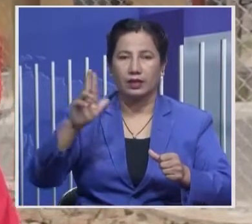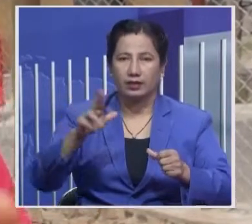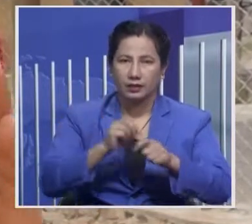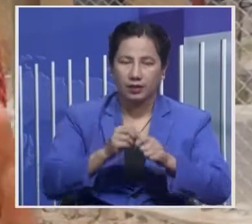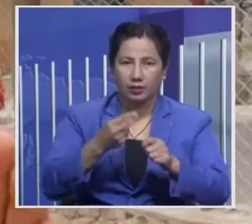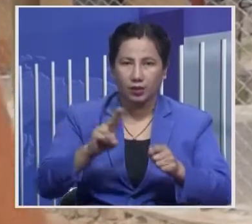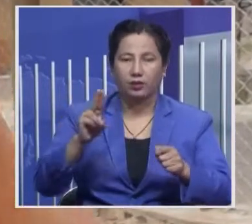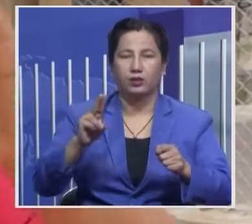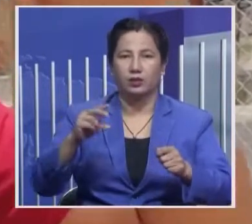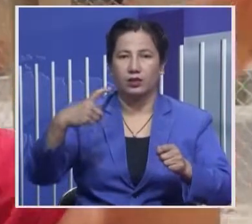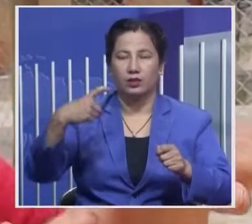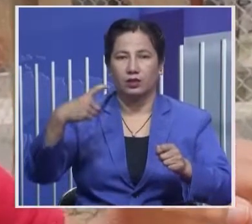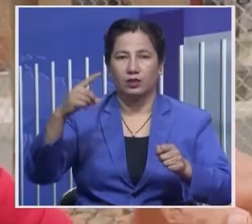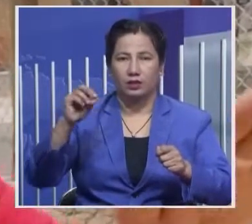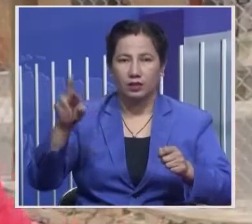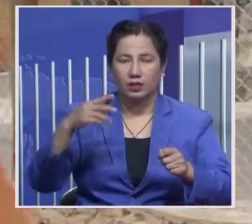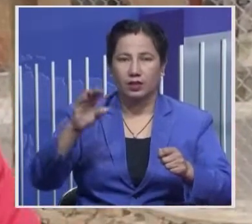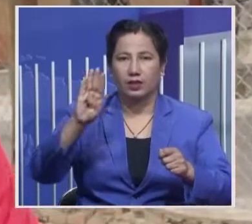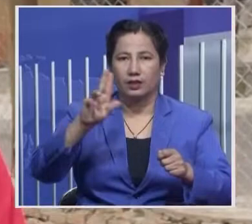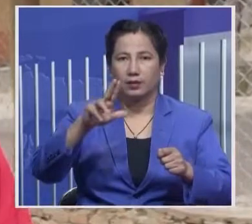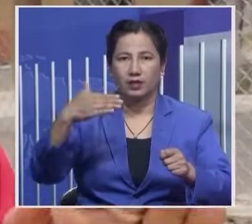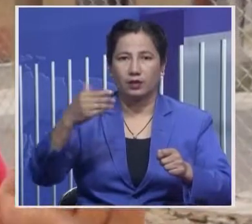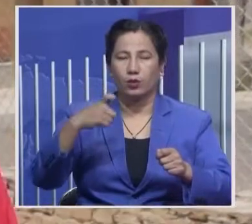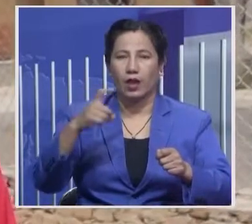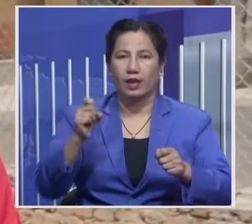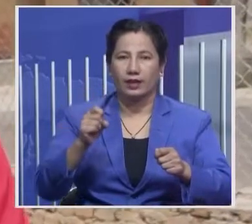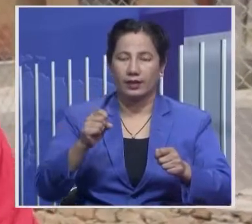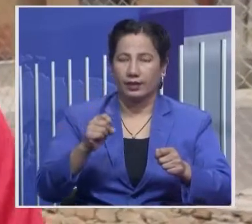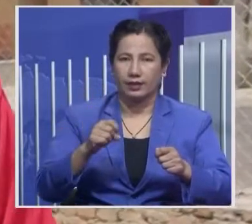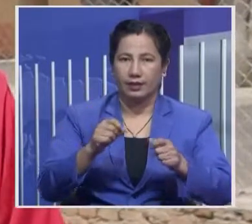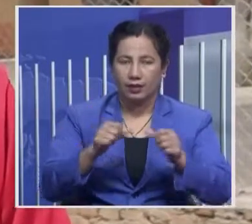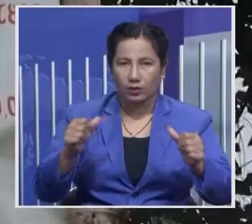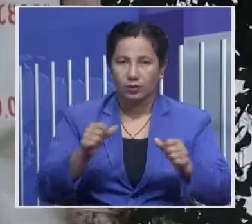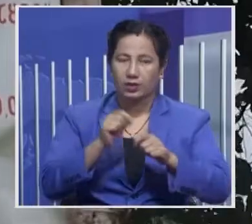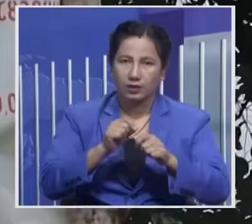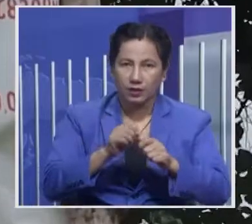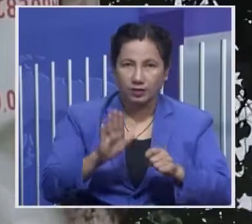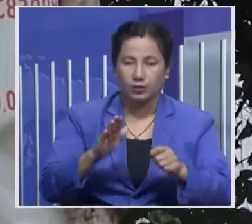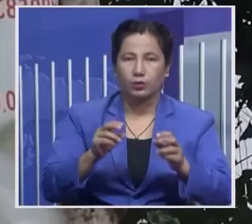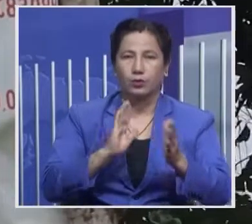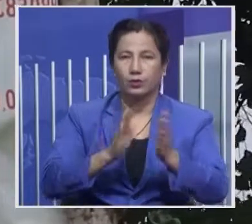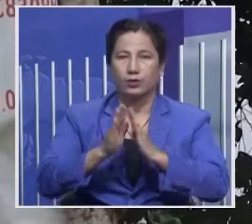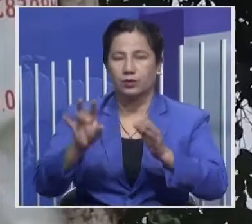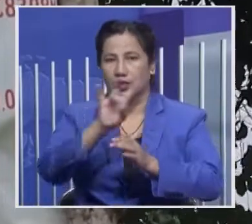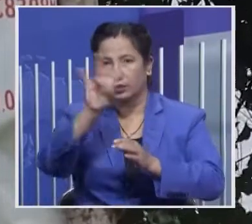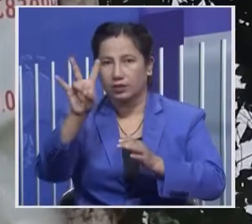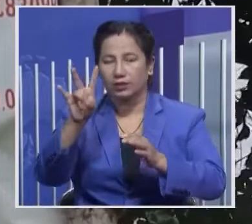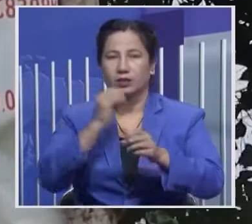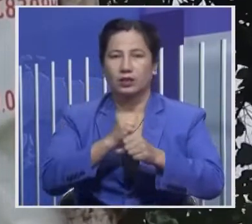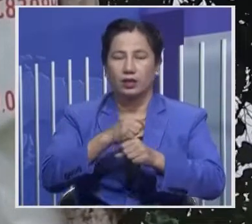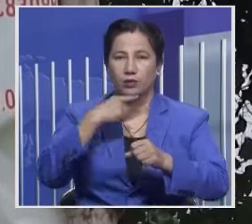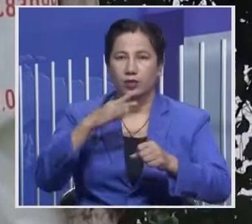ग्राभेलको लागि, अब ग्राभेलको ठाउँमा उता नालीमा गयो, ग्राभेल इस्टिमेट हाम्रो प्राविधिकले गरे अनुसारको काम गरेका छौँ। योजना शीर्षक अनुसार काम